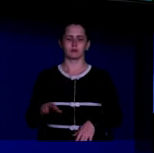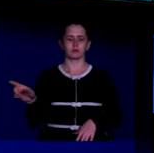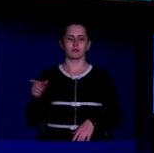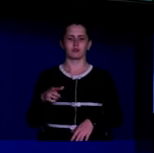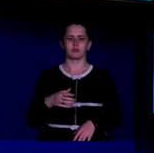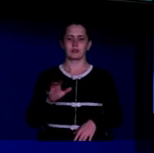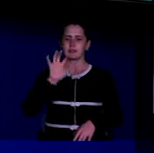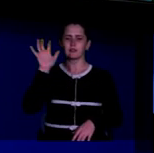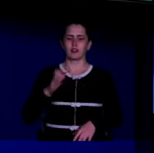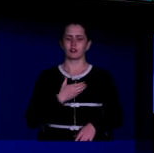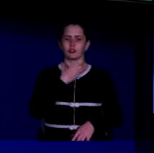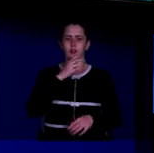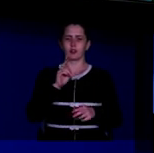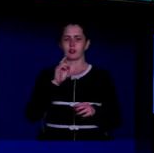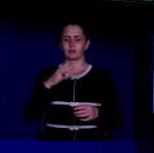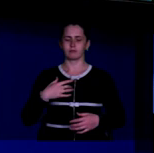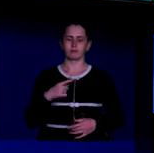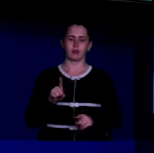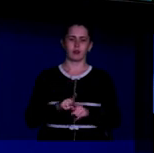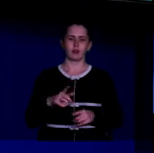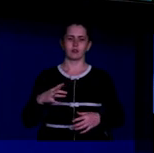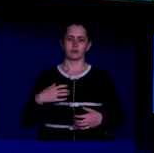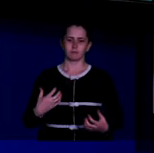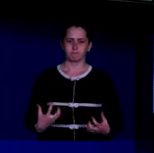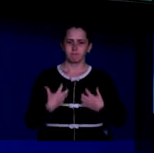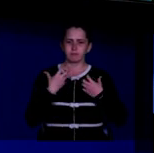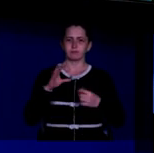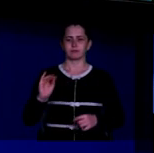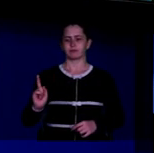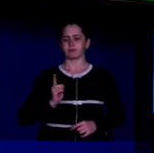Серая шейка испытывала чувство страха и одиночества.